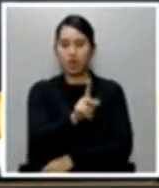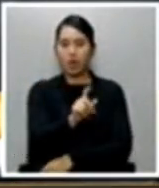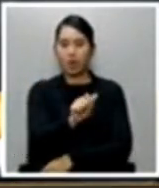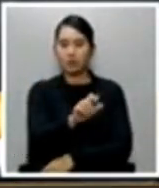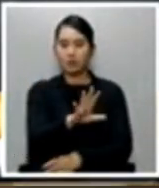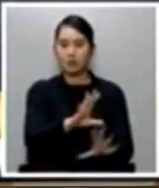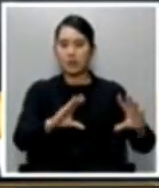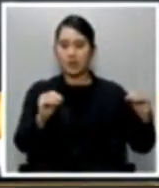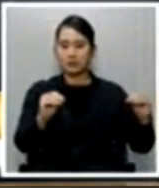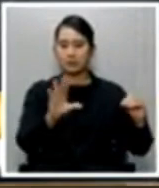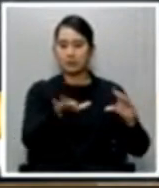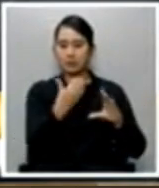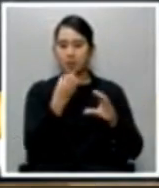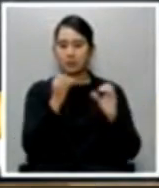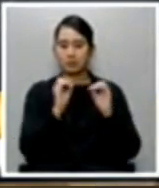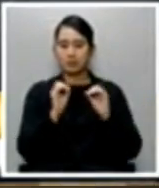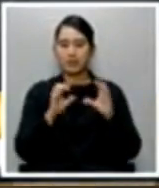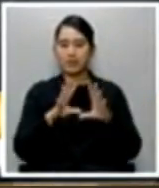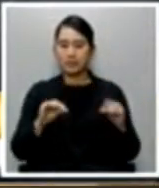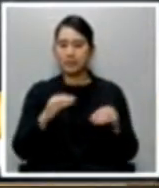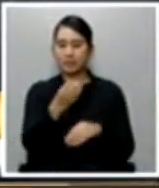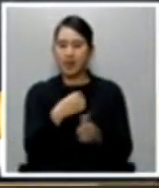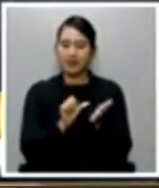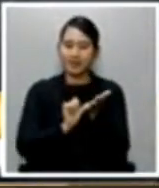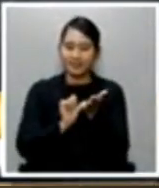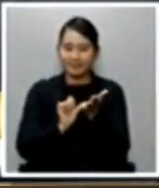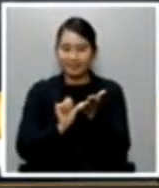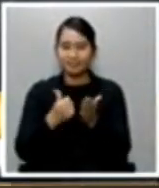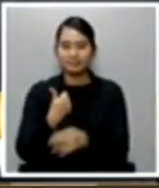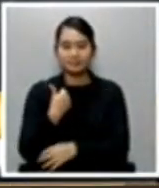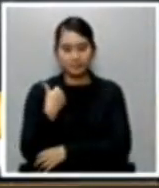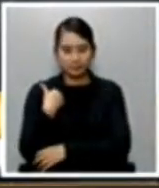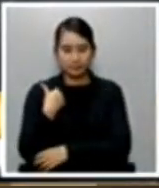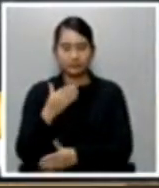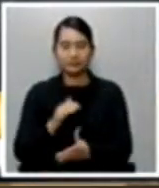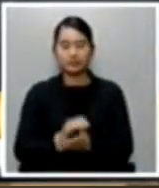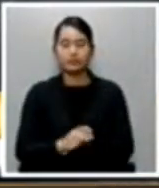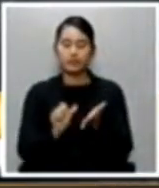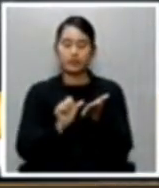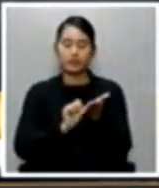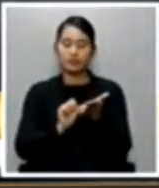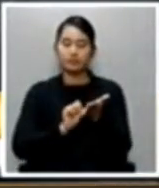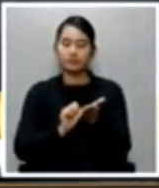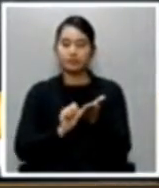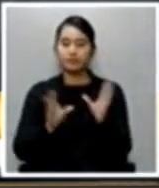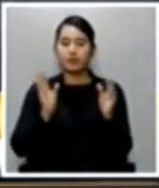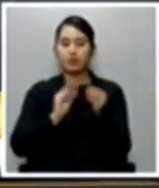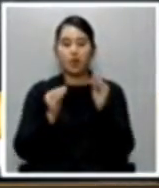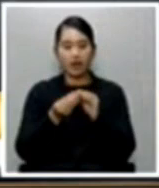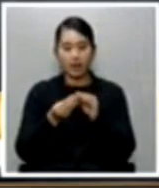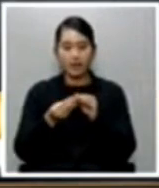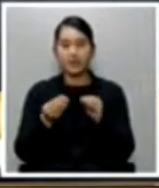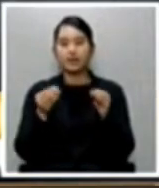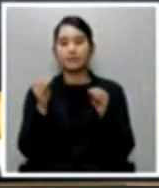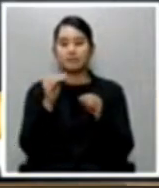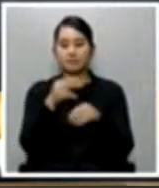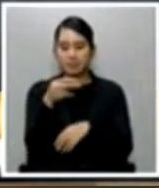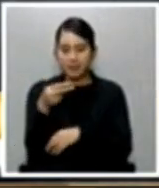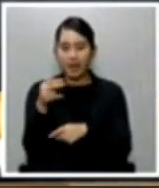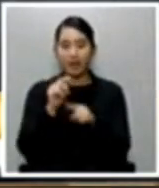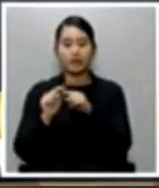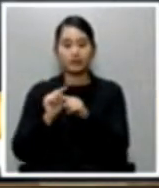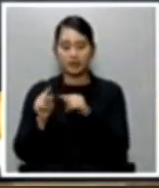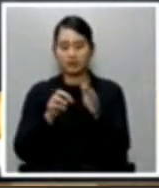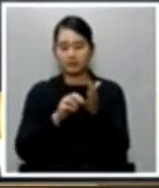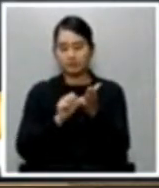ก็ไม่ตอบมามีแต่มาบอกให้แก้ไขเล็กๆน้อยๆนะครับแก้ไขเป็นเรื่องตัวเลขแก้ไขเป็นเรื่องของ wording